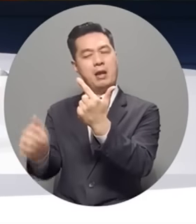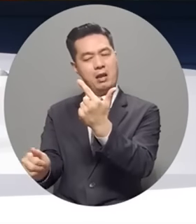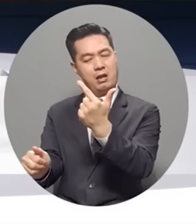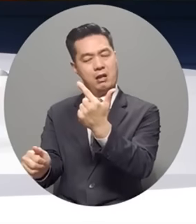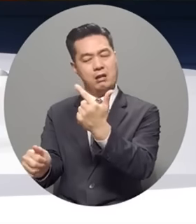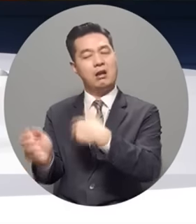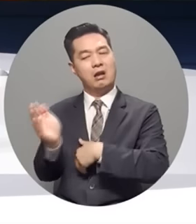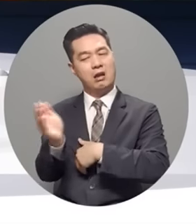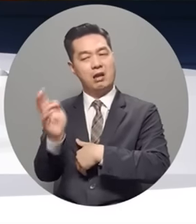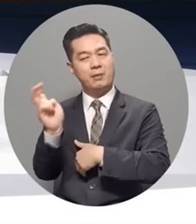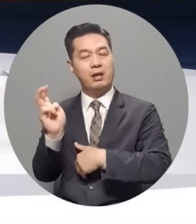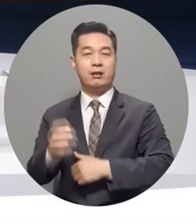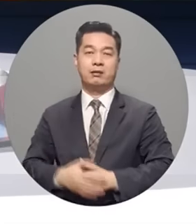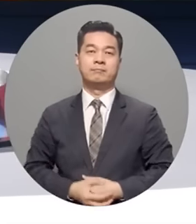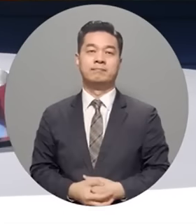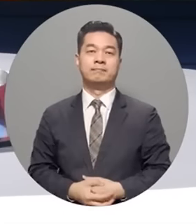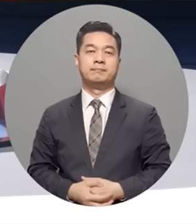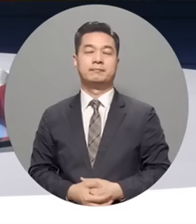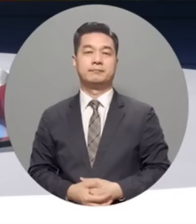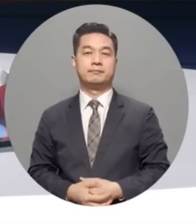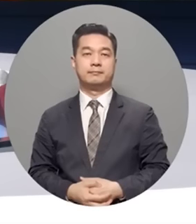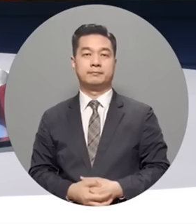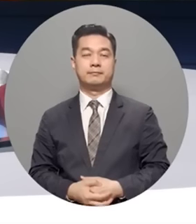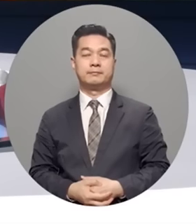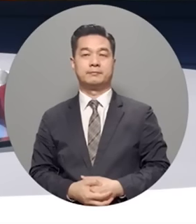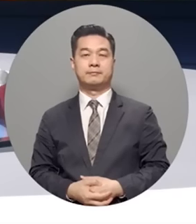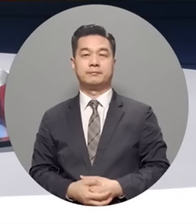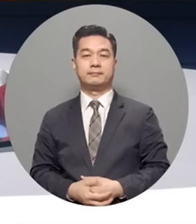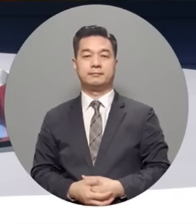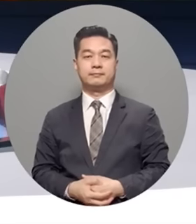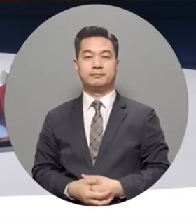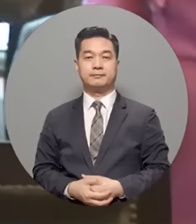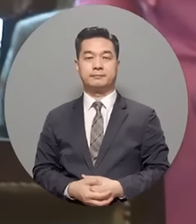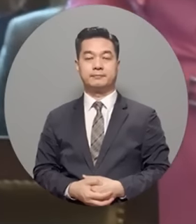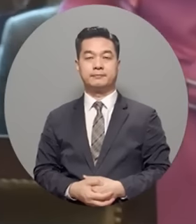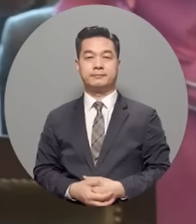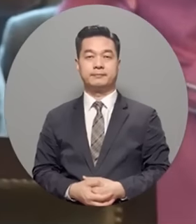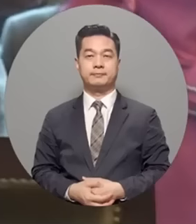수 있을 걸로 보입니다. 윤수한 기자가 취재했습니다.